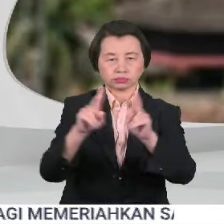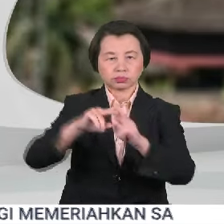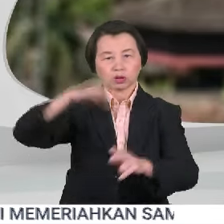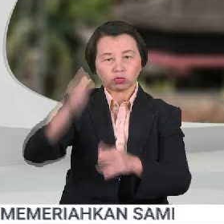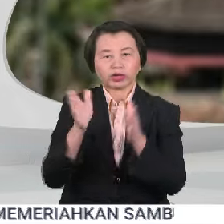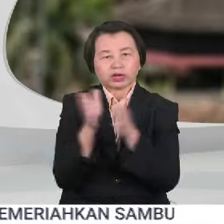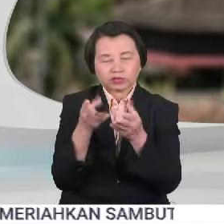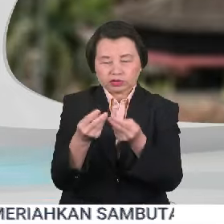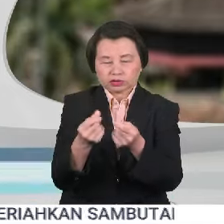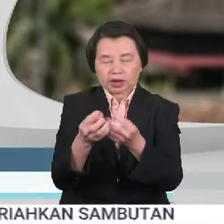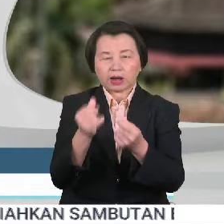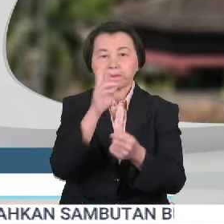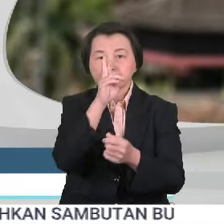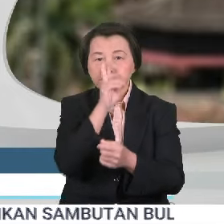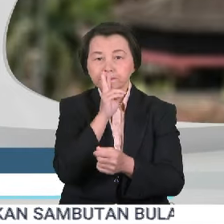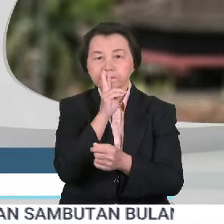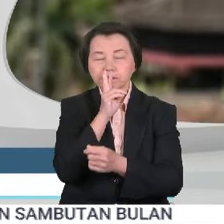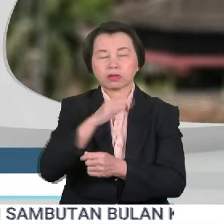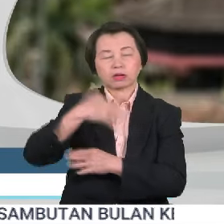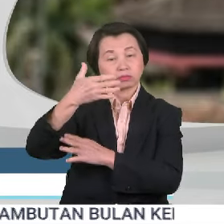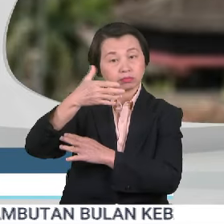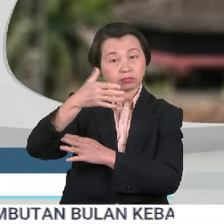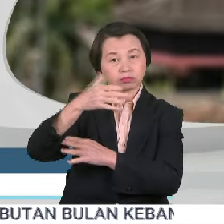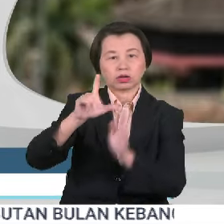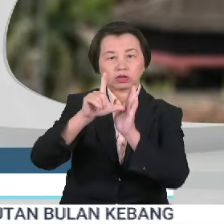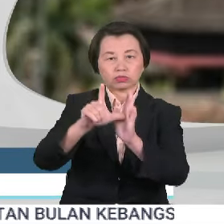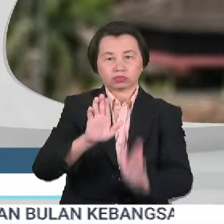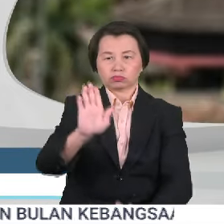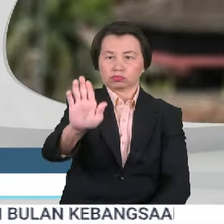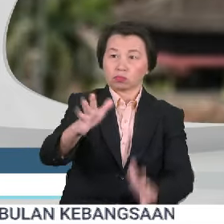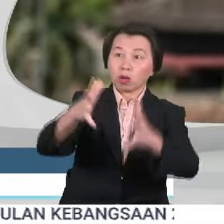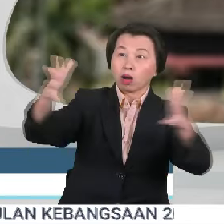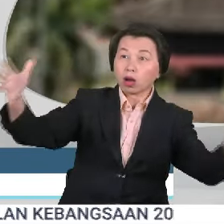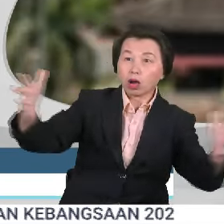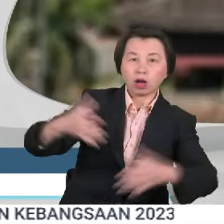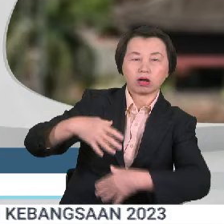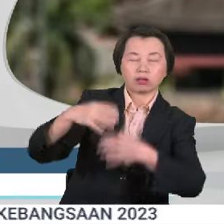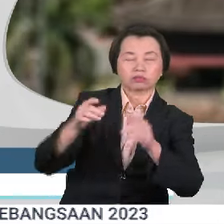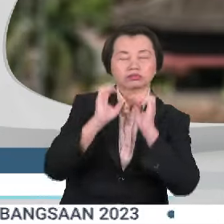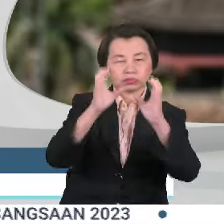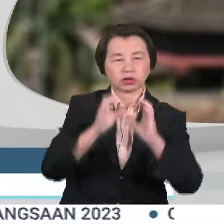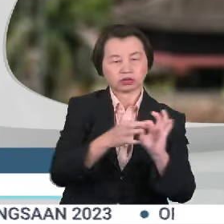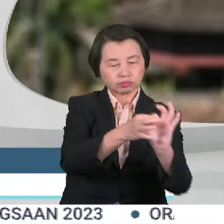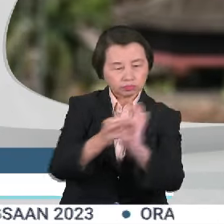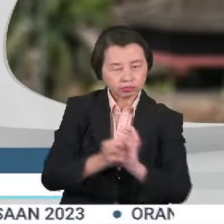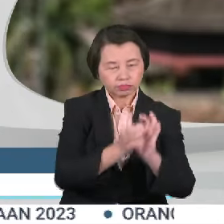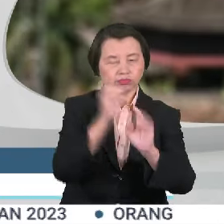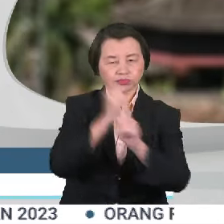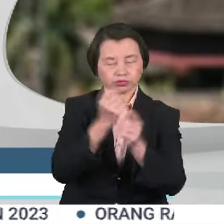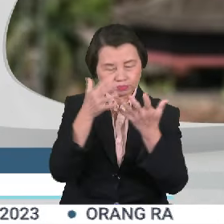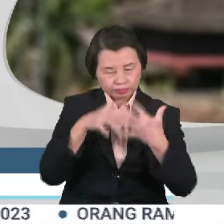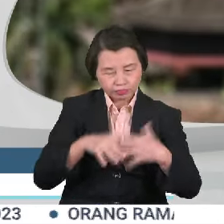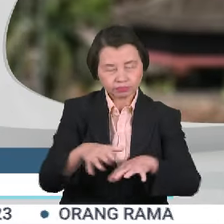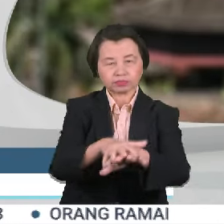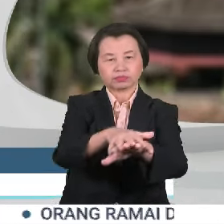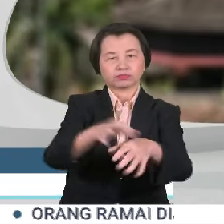Bukit kecik Tanah Merah jalur Gemilang dan logo Malaysia Madani gergasi dibangunkan secara gotong royong bertujuan memupuk